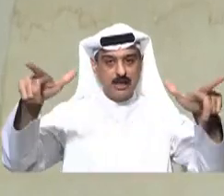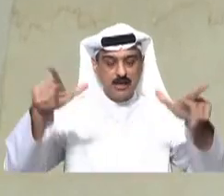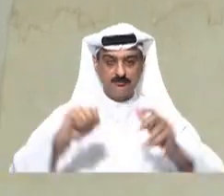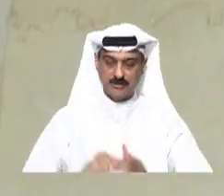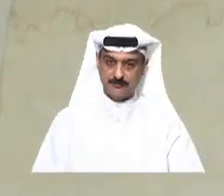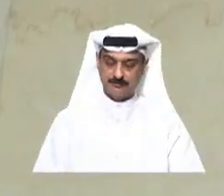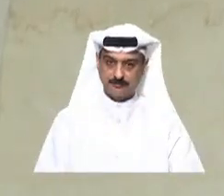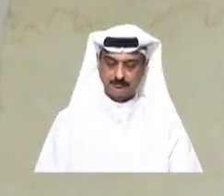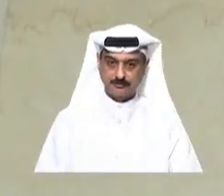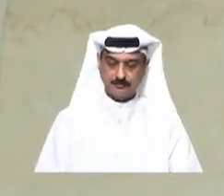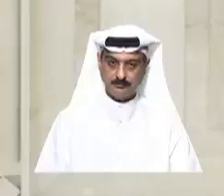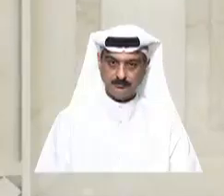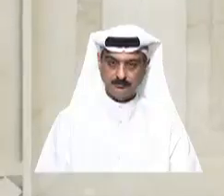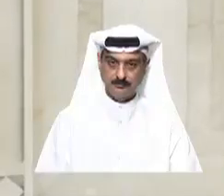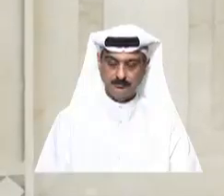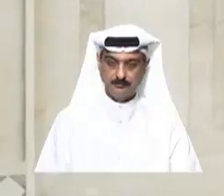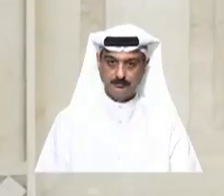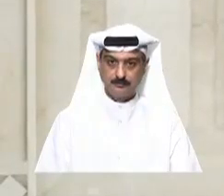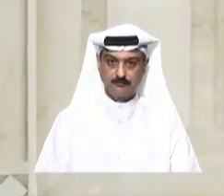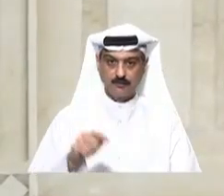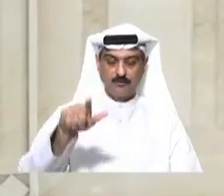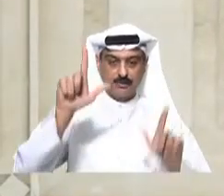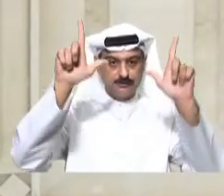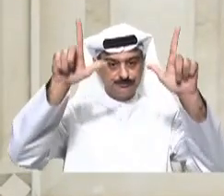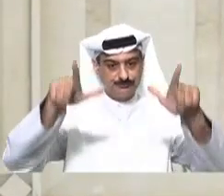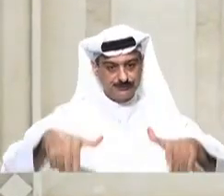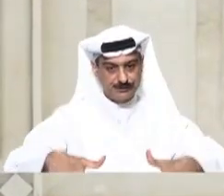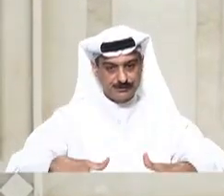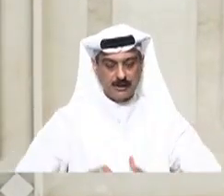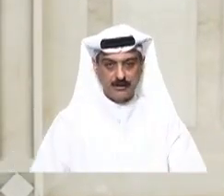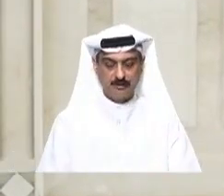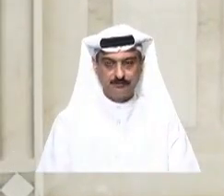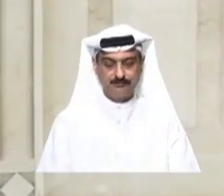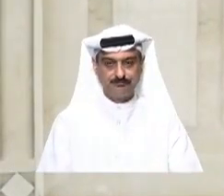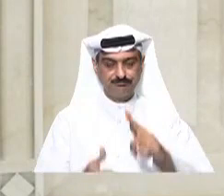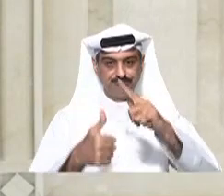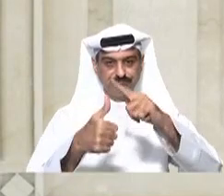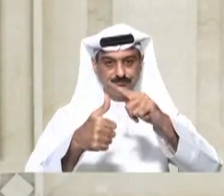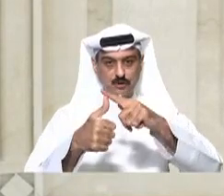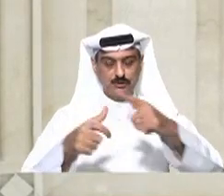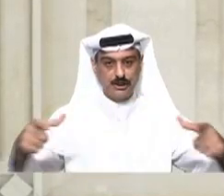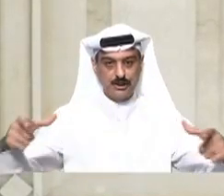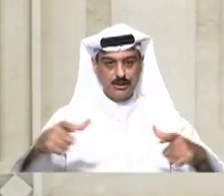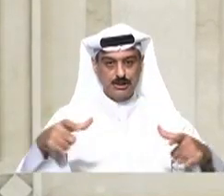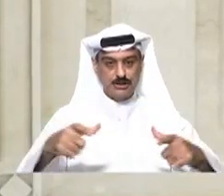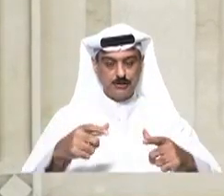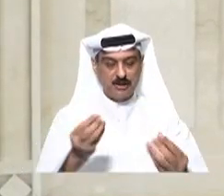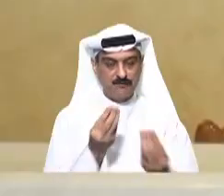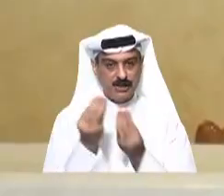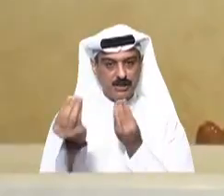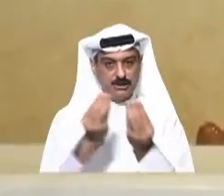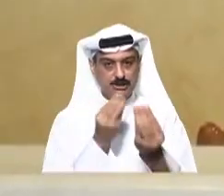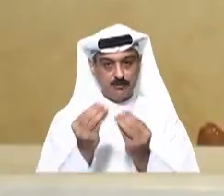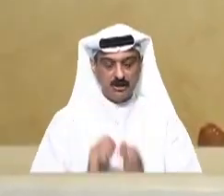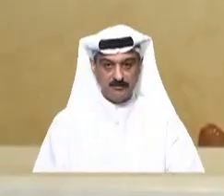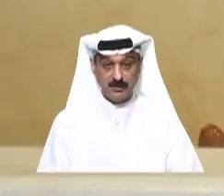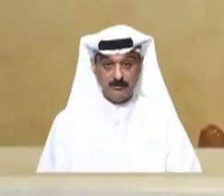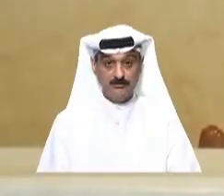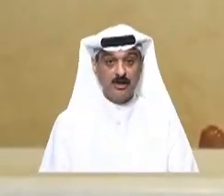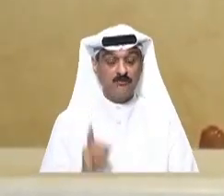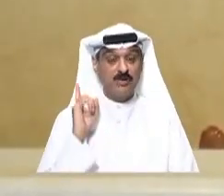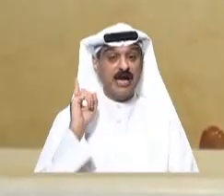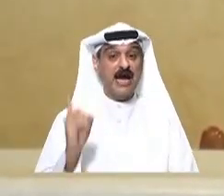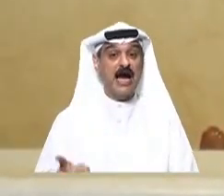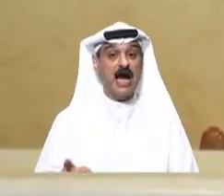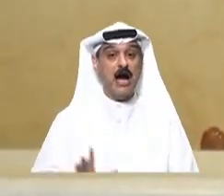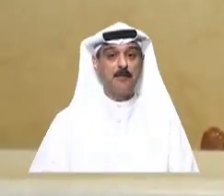الدكتور محمد عبد اللطيف الفارس بما يلي: استهل مجلس الوزراء اجتماعه باستعراض مضامين كلمة حضرة صاحب